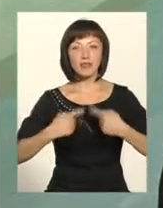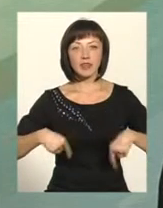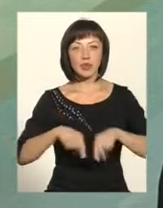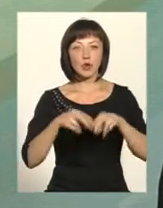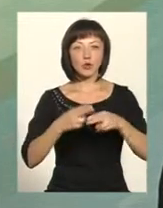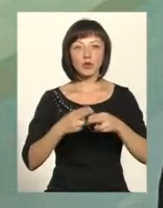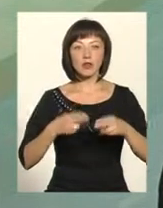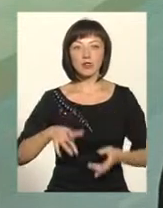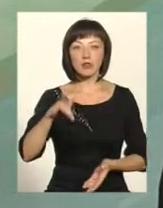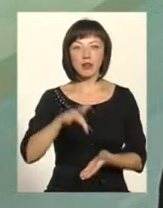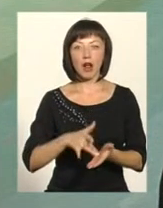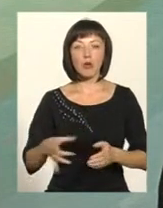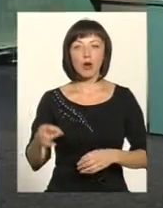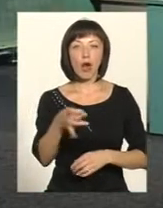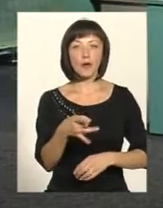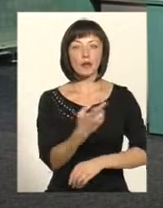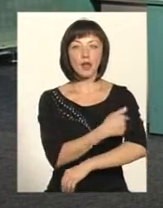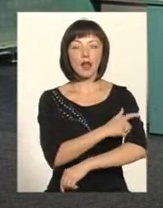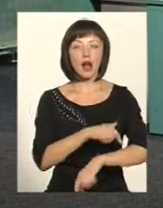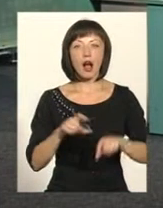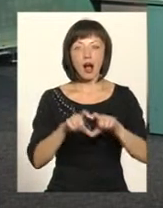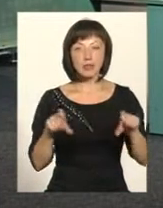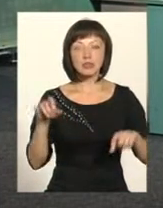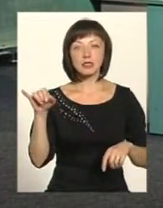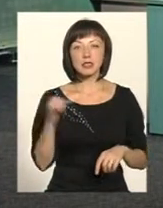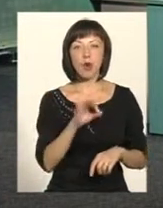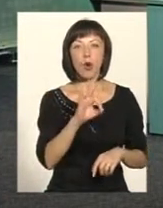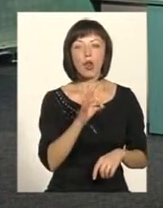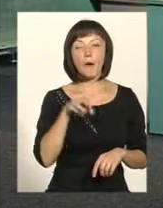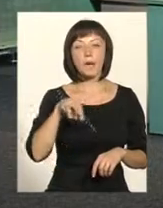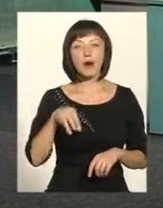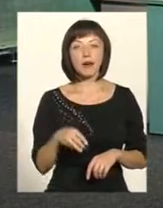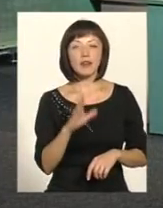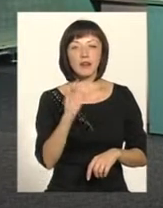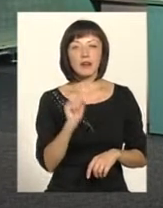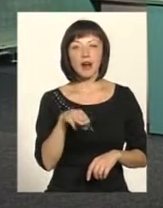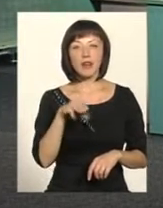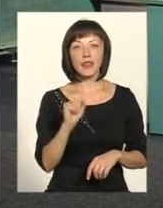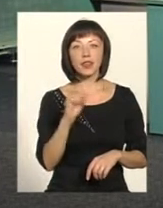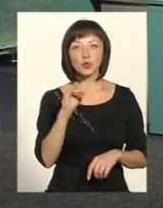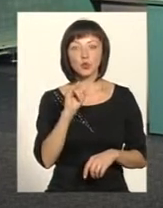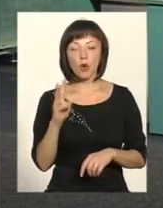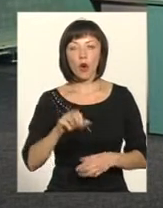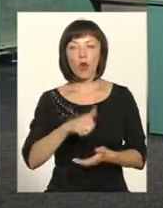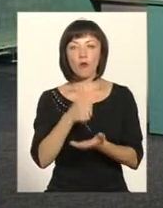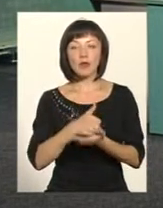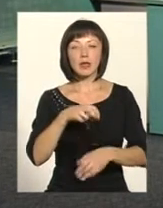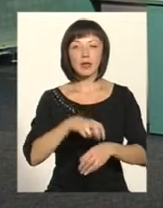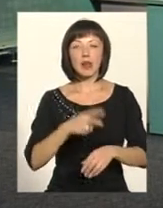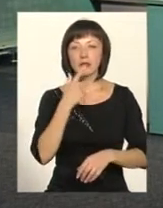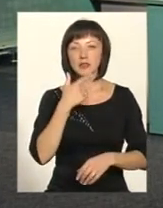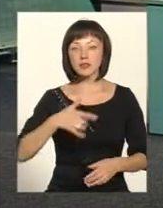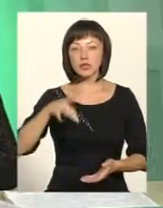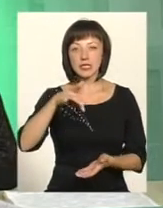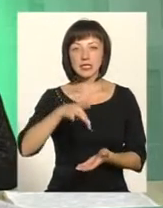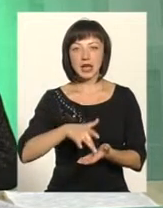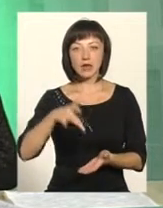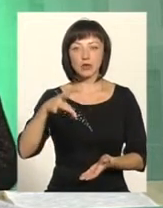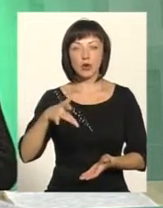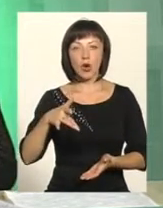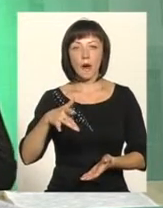Дунаєвецької центральної районної лікарні, та Олегом Михайловичем Ватажуком, головним лікарем Красилівського районного центру